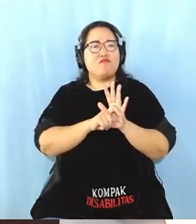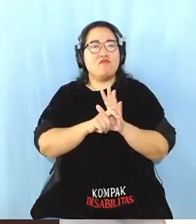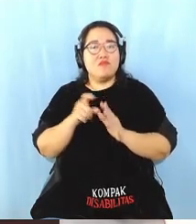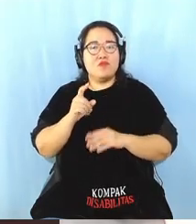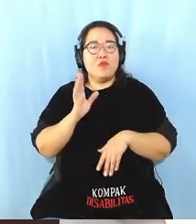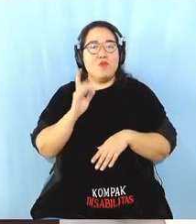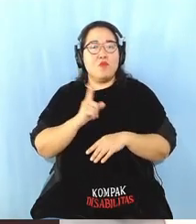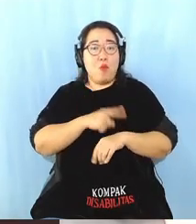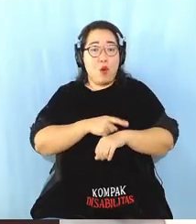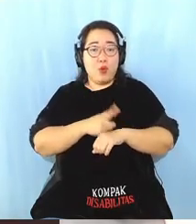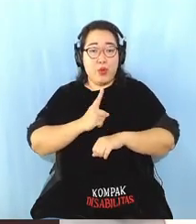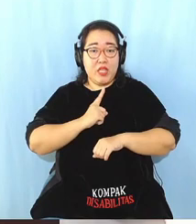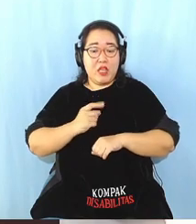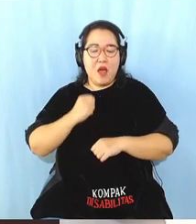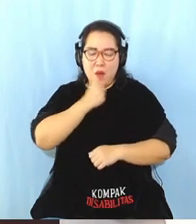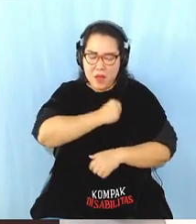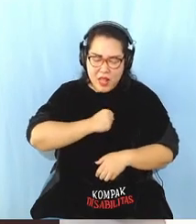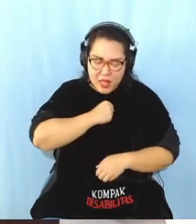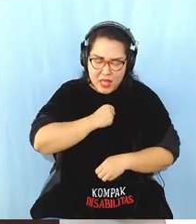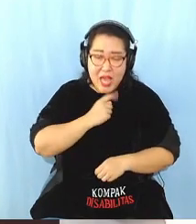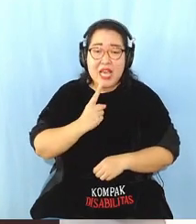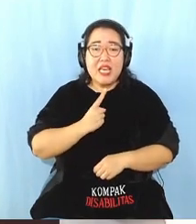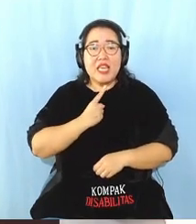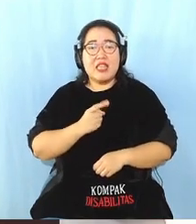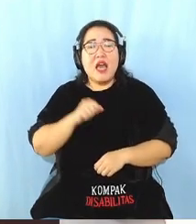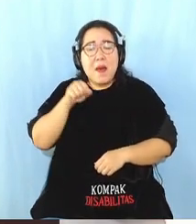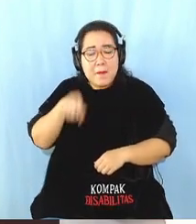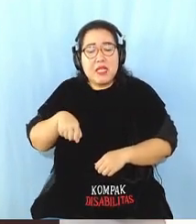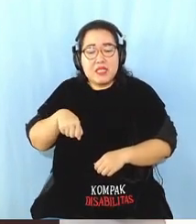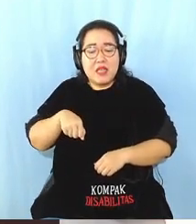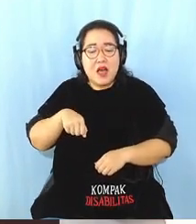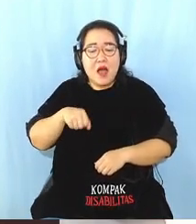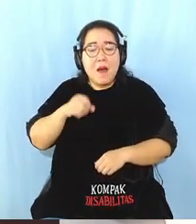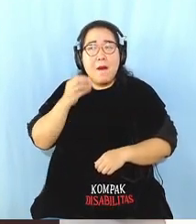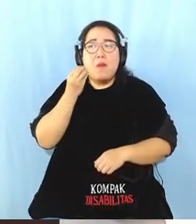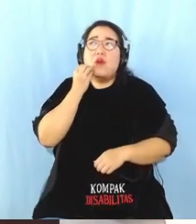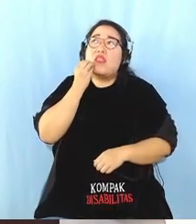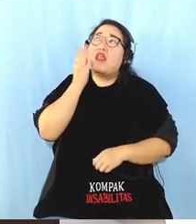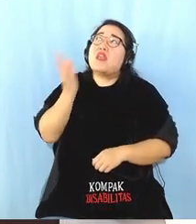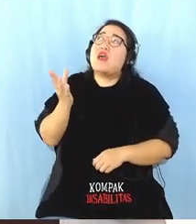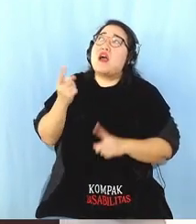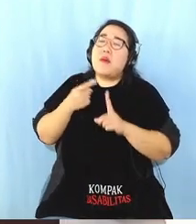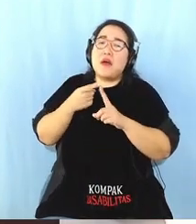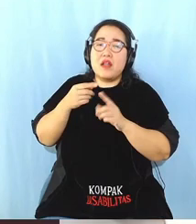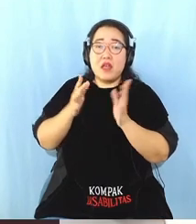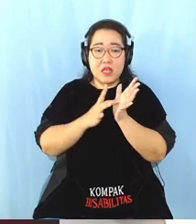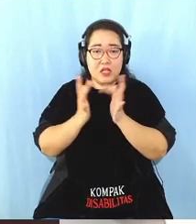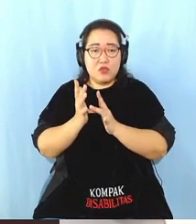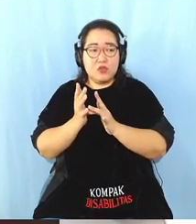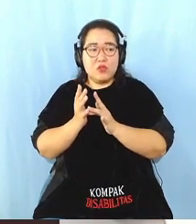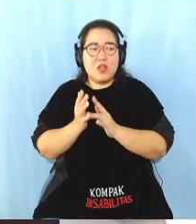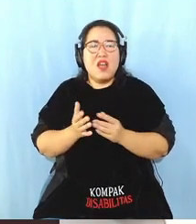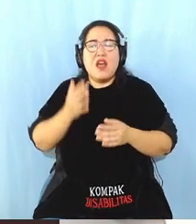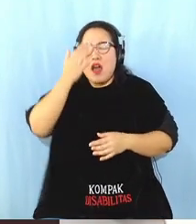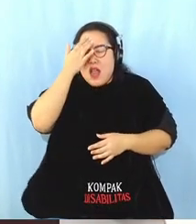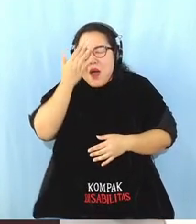Yesus. Allahku, Allahku, mengapa engkau meninggalkan aku? Mengapa saya mengalami penderitaan